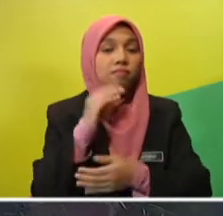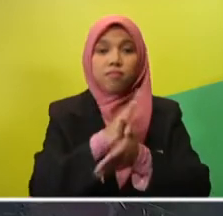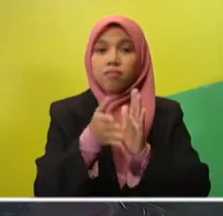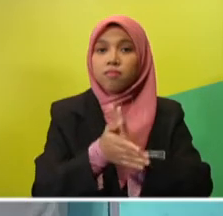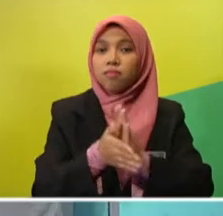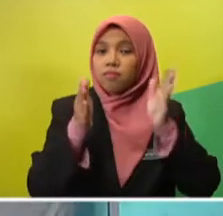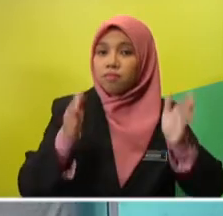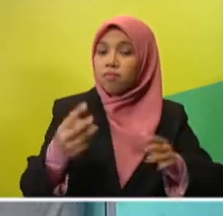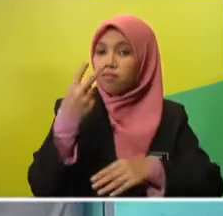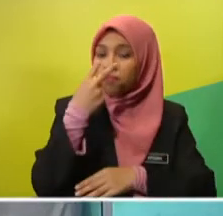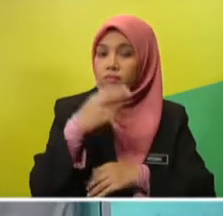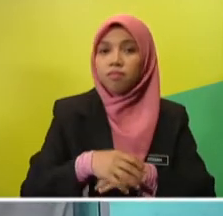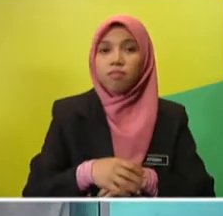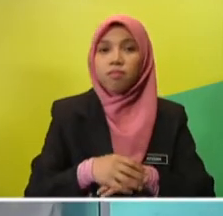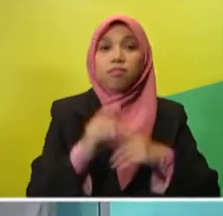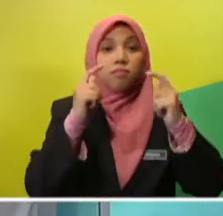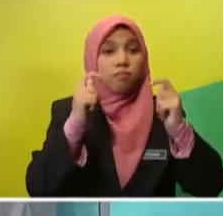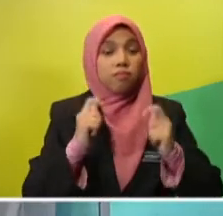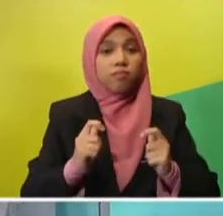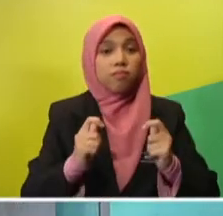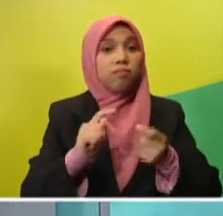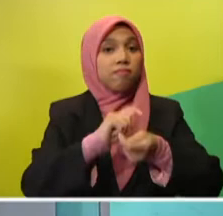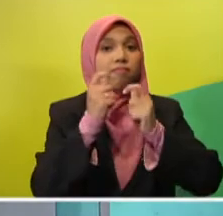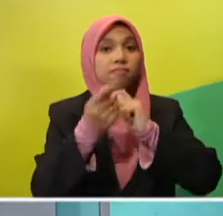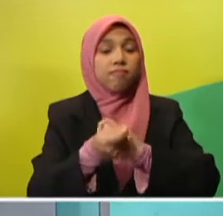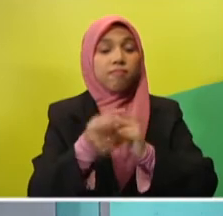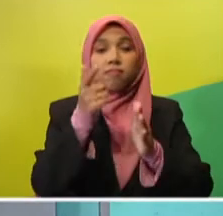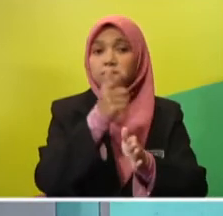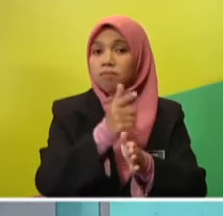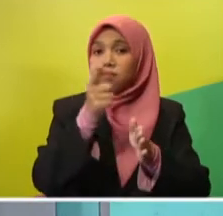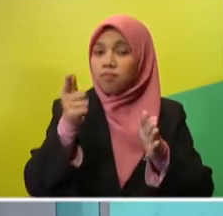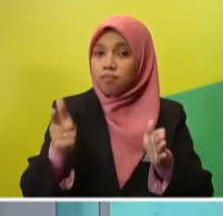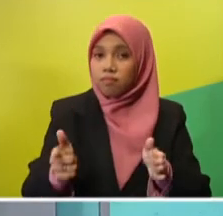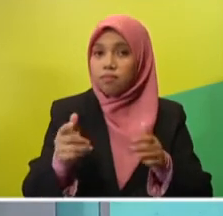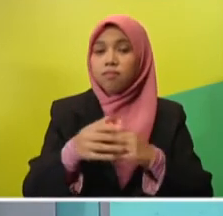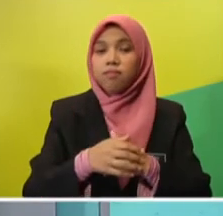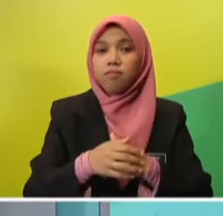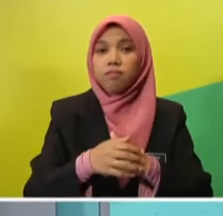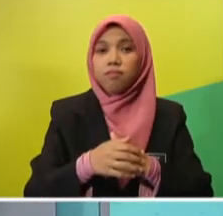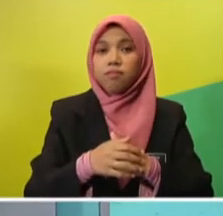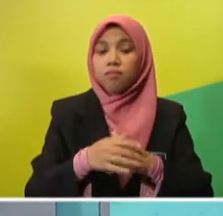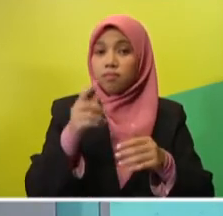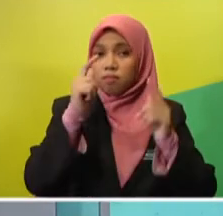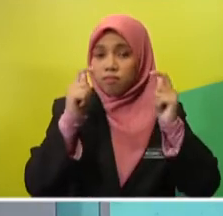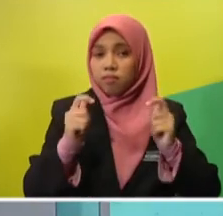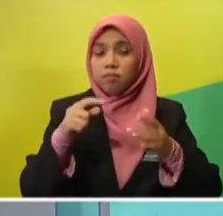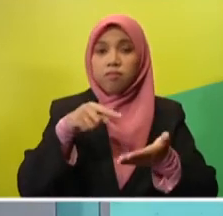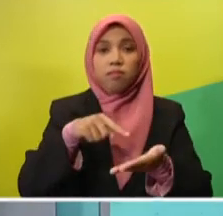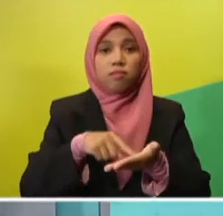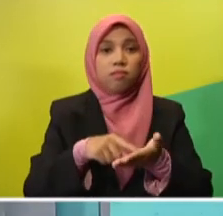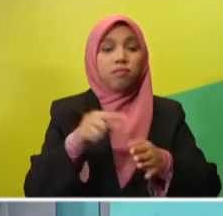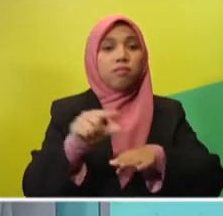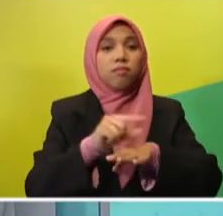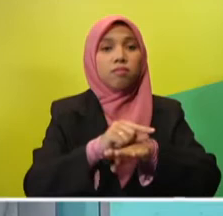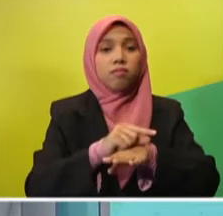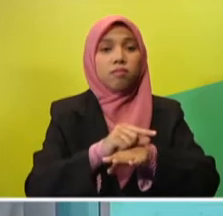untuk teknik tukar sisi, okey, teknik ini digunakan apabila terdapat halangan di hadapan MBK